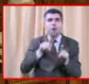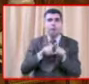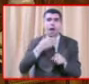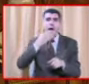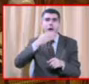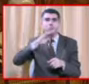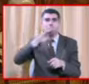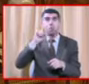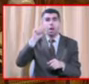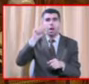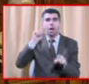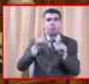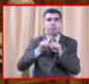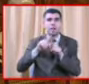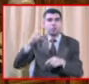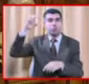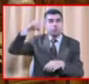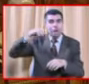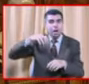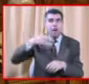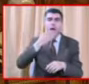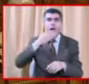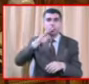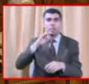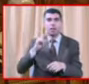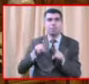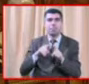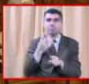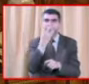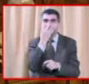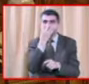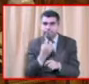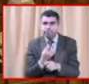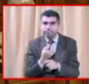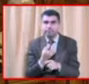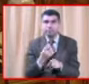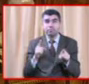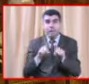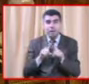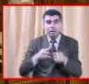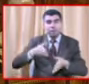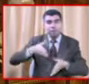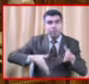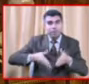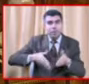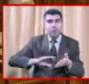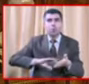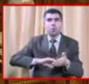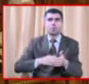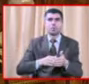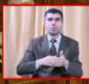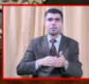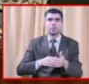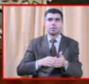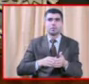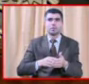على هذه الخيرات اللي طاحت، نتأسف على البنية التحتية اللي هي لا دوز تسير عفك.